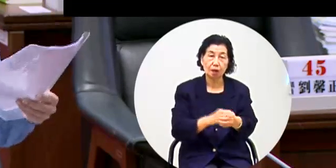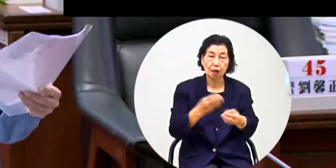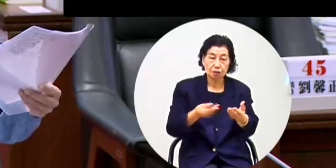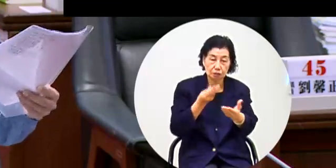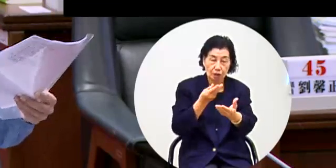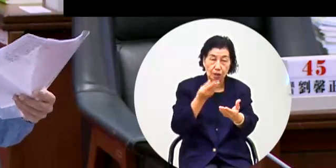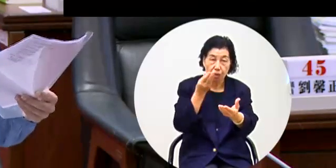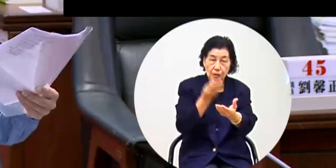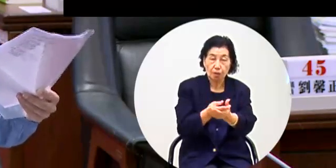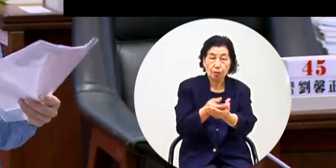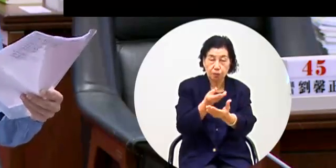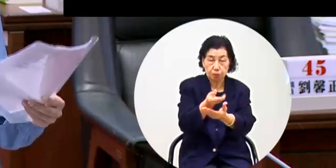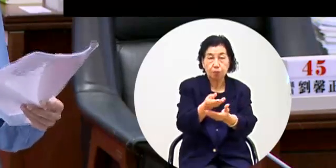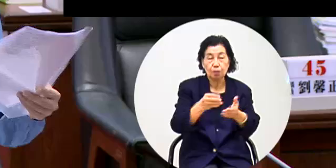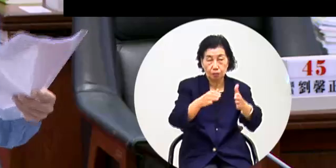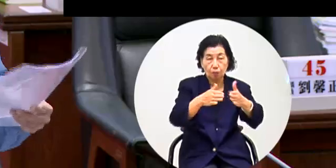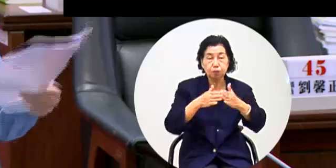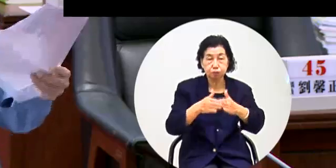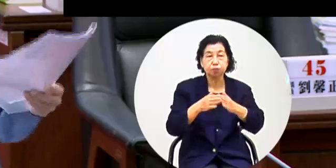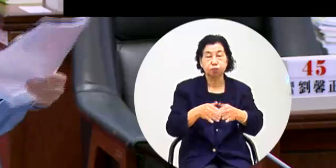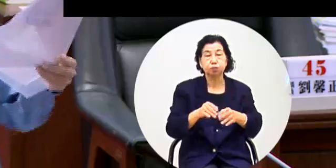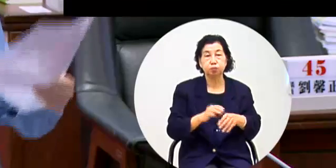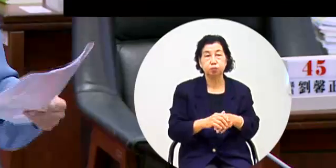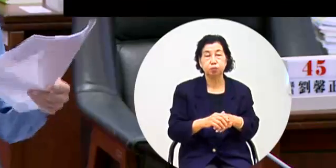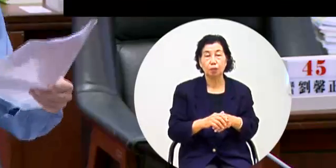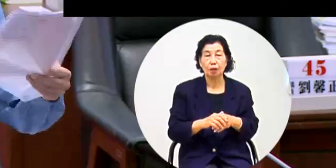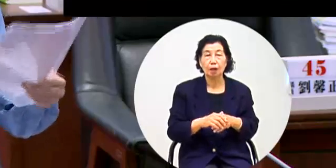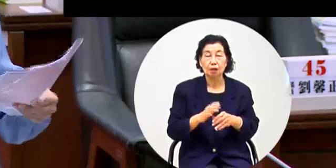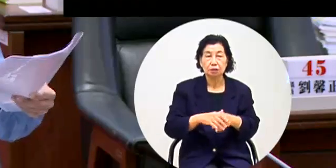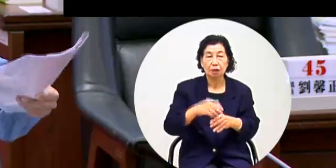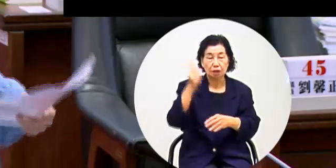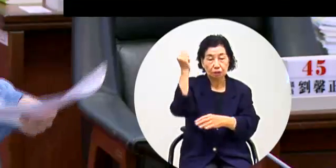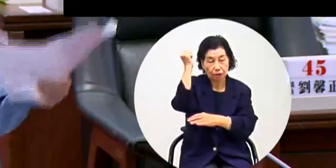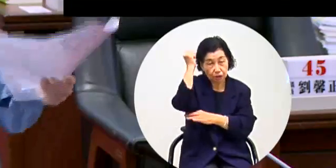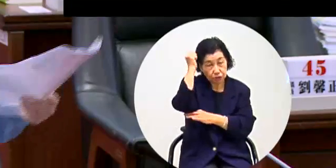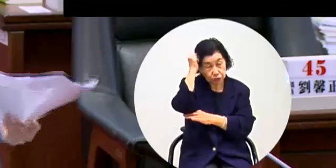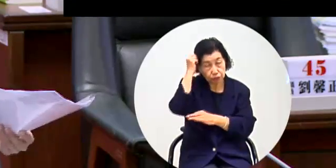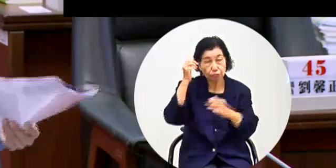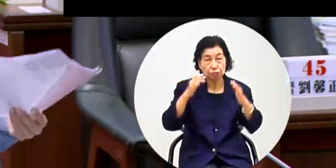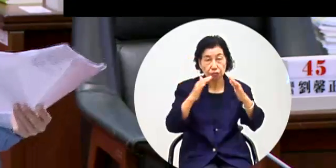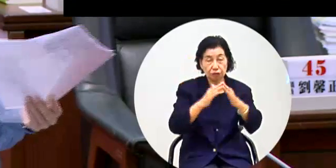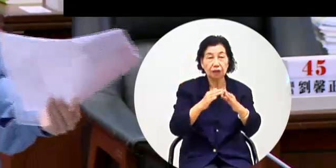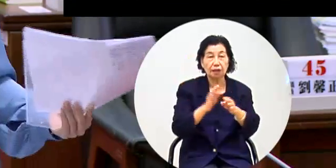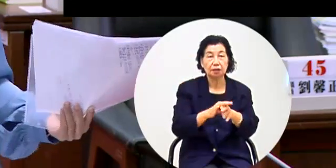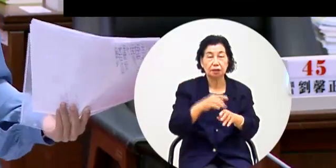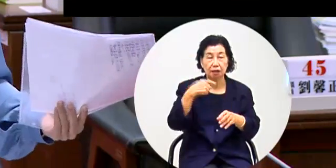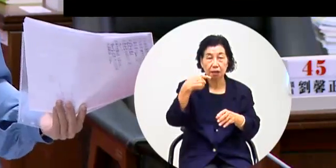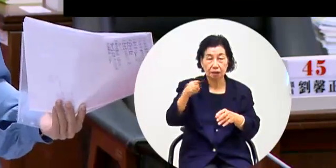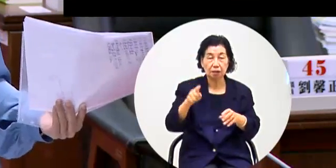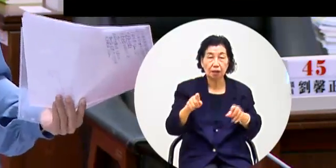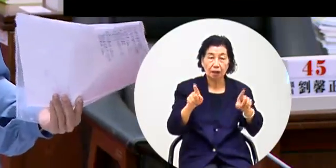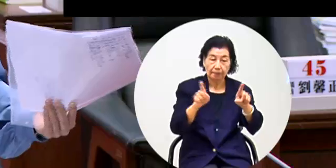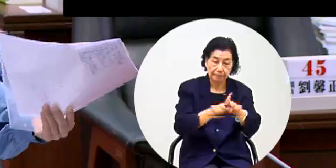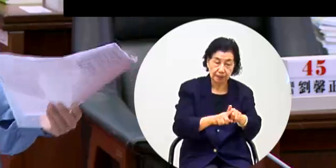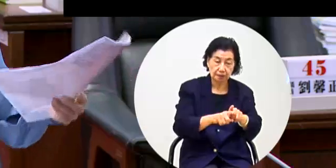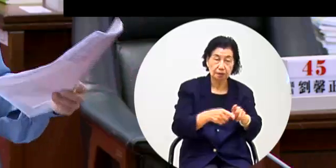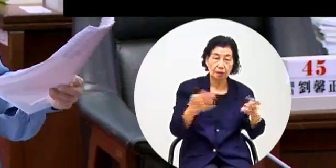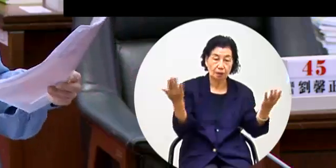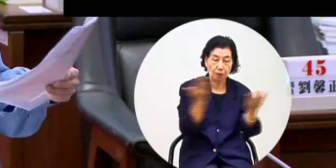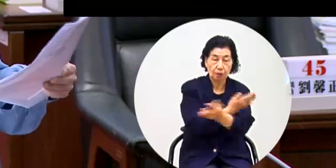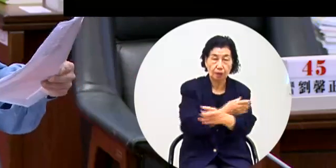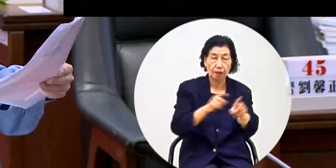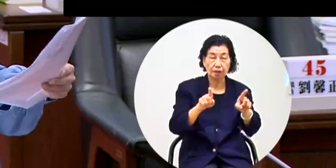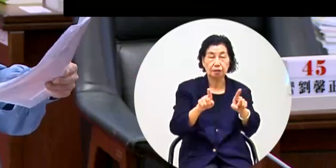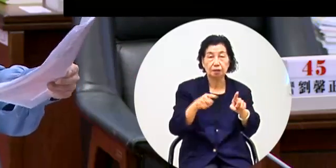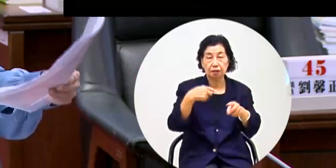一样嘛，住宅区一坪换一坪，农地也是农地一坪换一坪，公社地你看要怎么处理嘛？以土地的